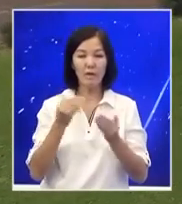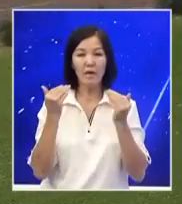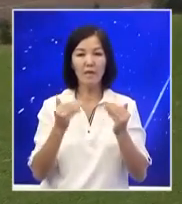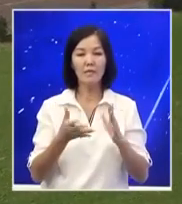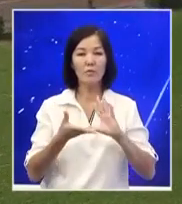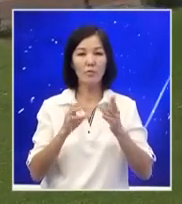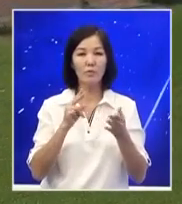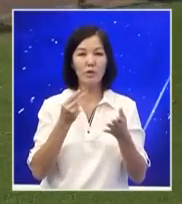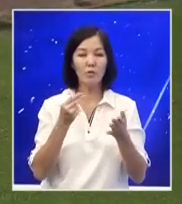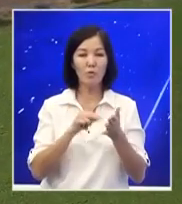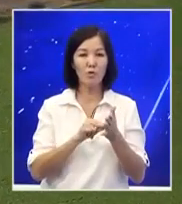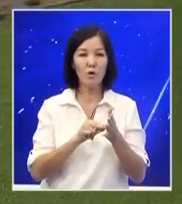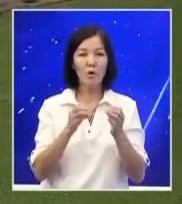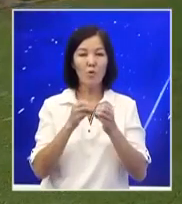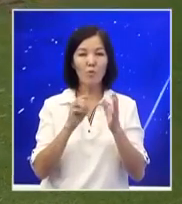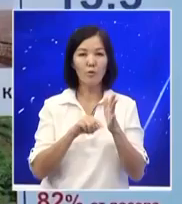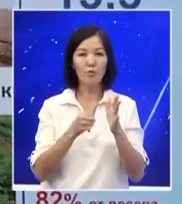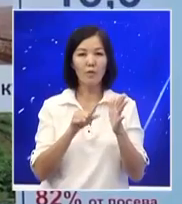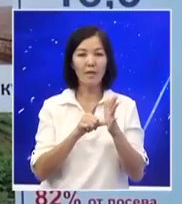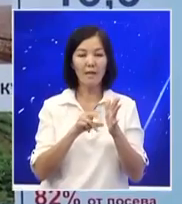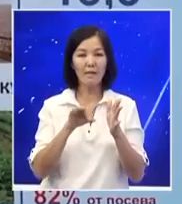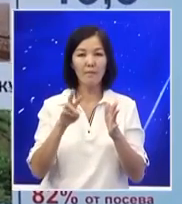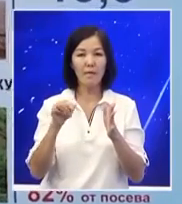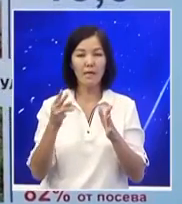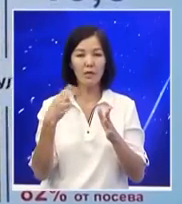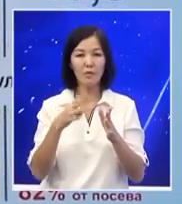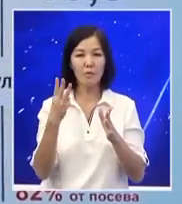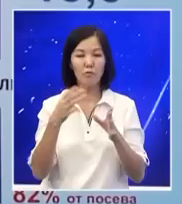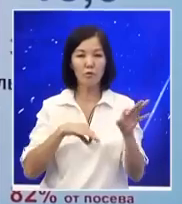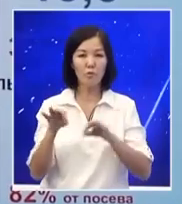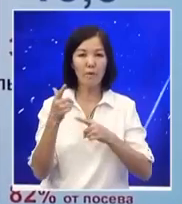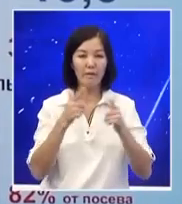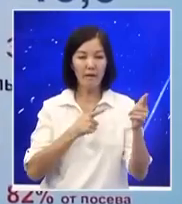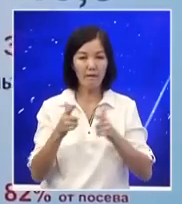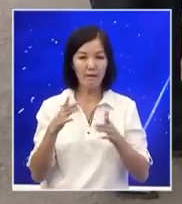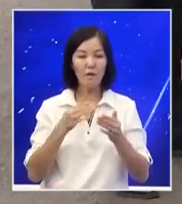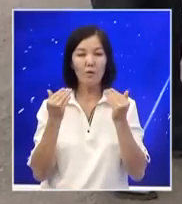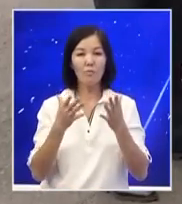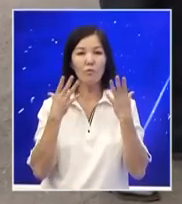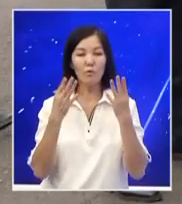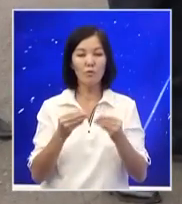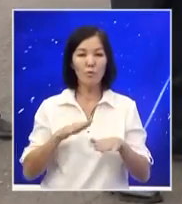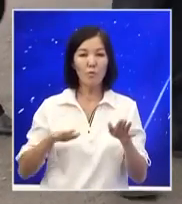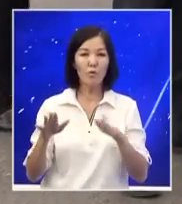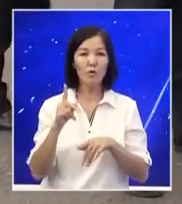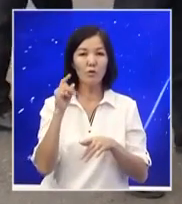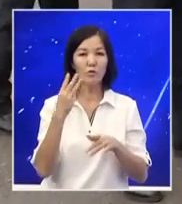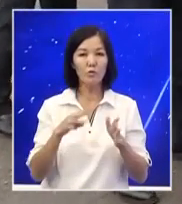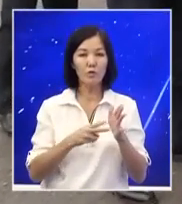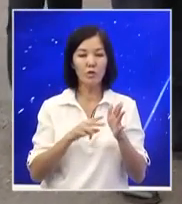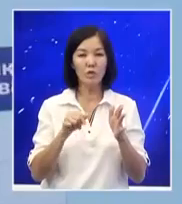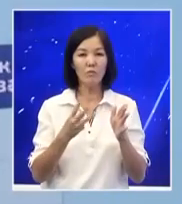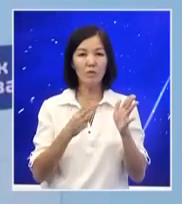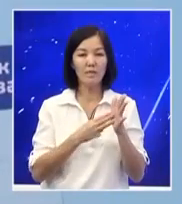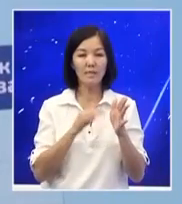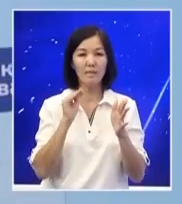құны 10,6 миллиард теңге болатын 23 жоба дайын. Нәтижесінде бүгінгі күні өңірде